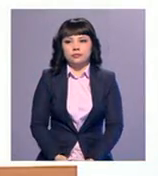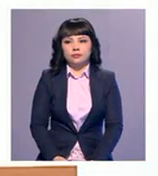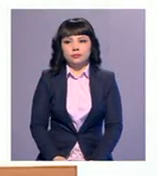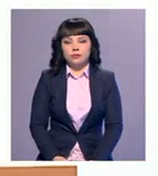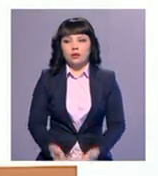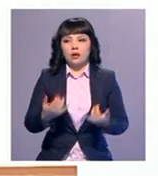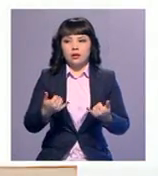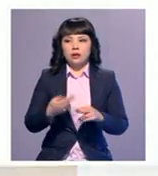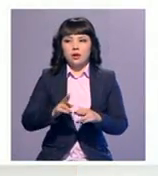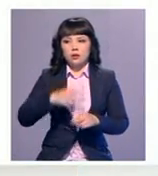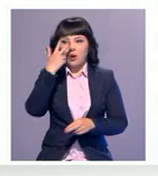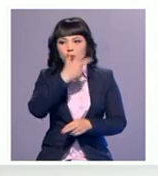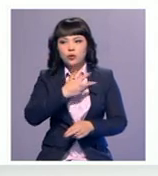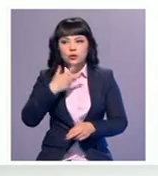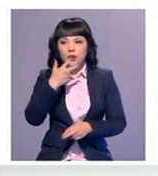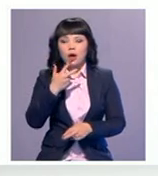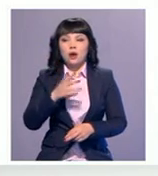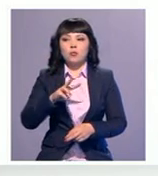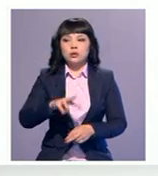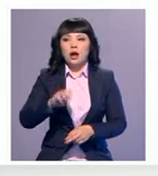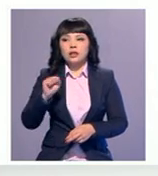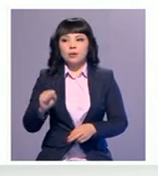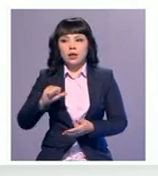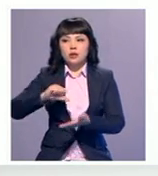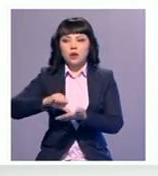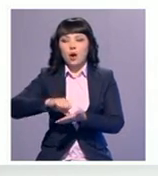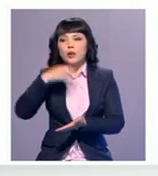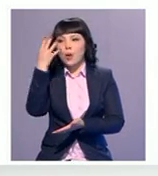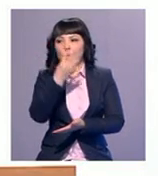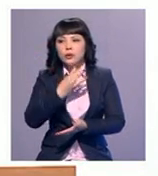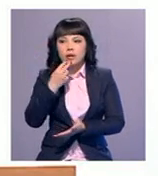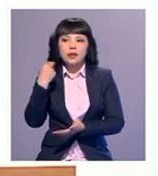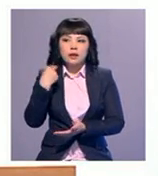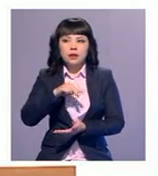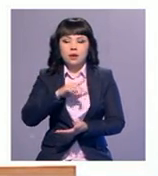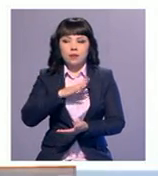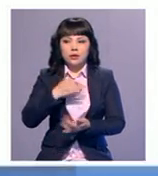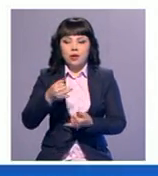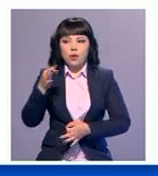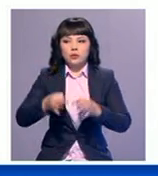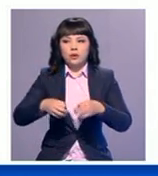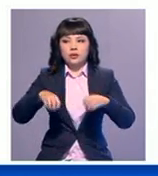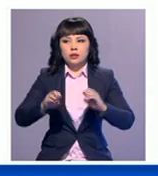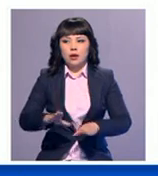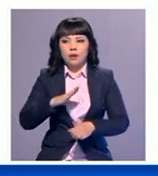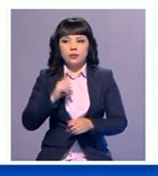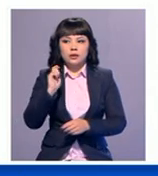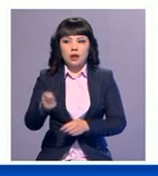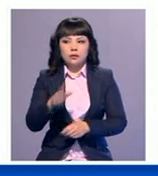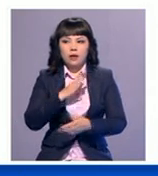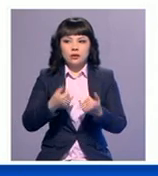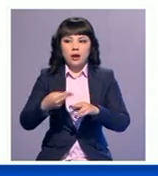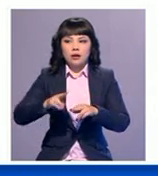Жанат Қайрановты 3 жылға, ал Мұсағали Алдабергеновті 4 жылға шартты түрде бас бостандығынан айыру туралы сот үкім шығарды. Сот алушылар